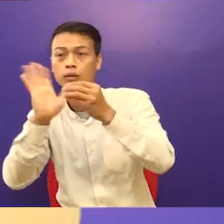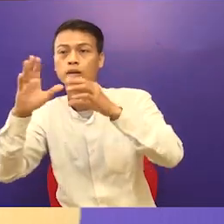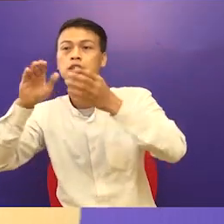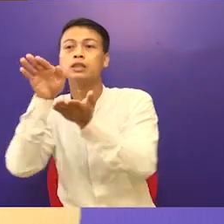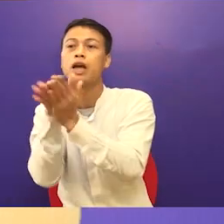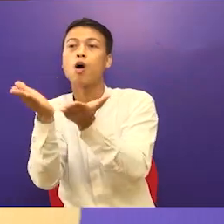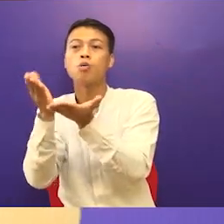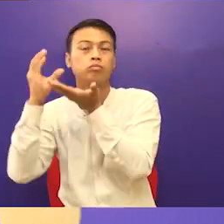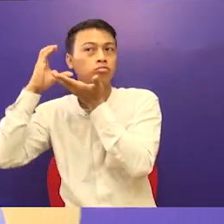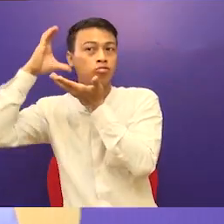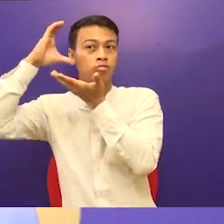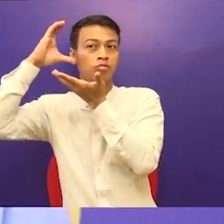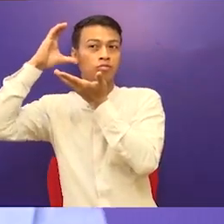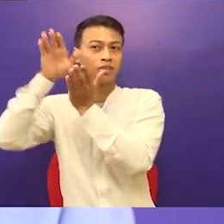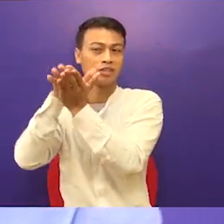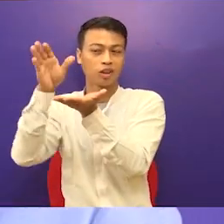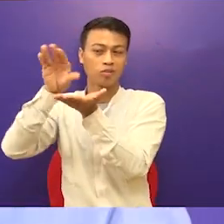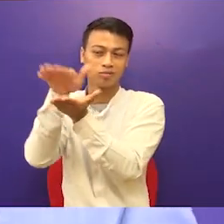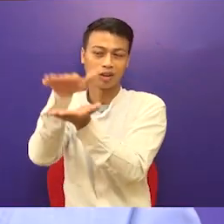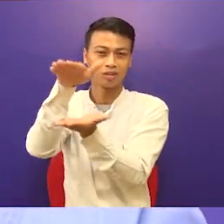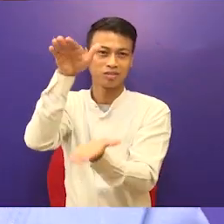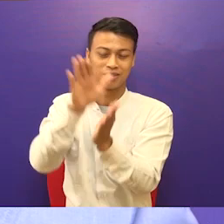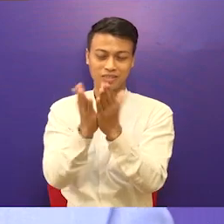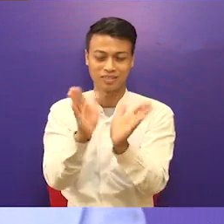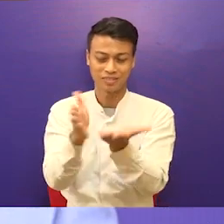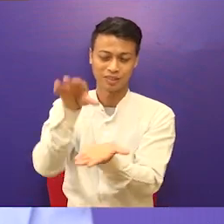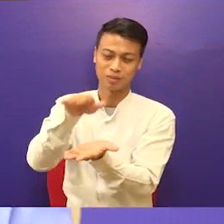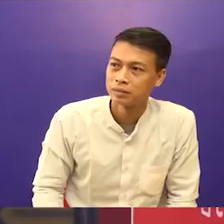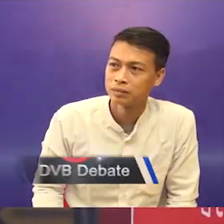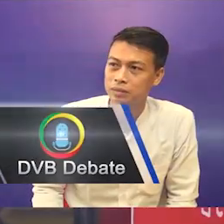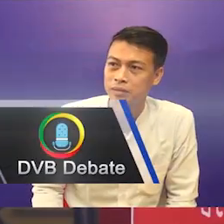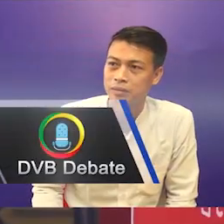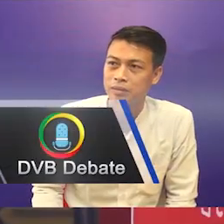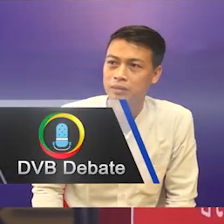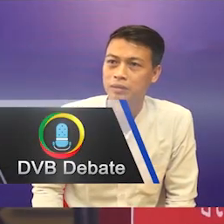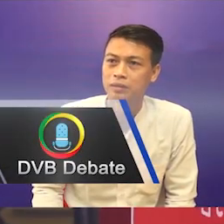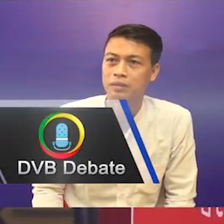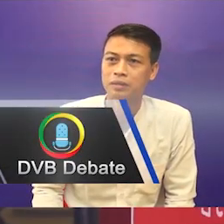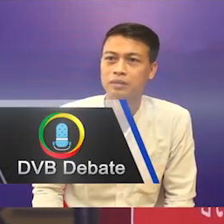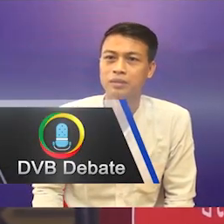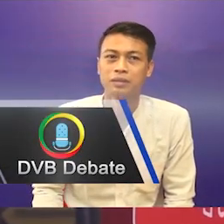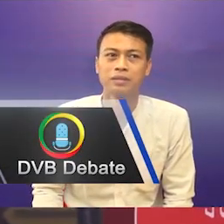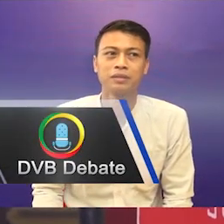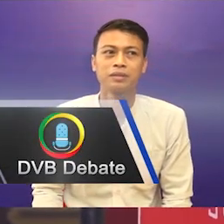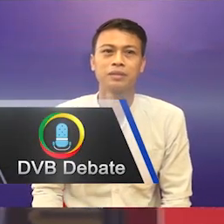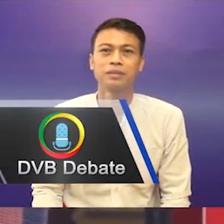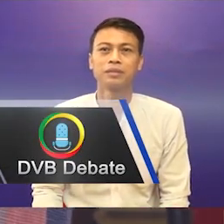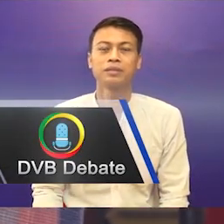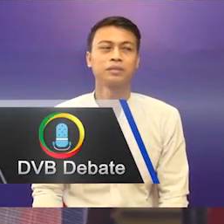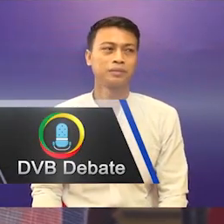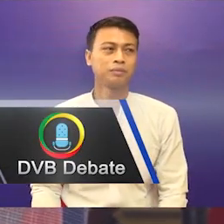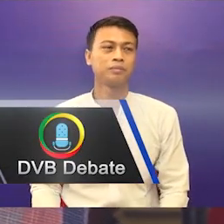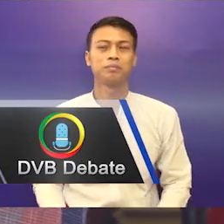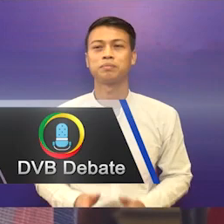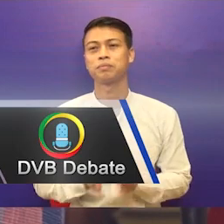တယ်လို့ပဲကျမပြောချင်ပါတယ်ရှင ်ဟုတ်ကဲ့ကျေးဇူးတင်ပါတယ်ဆရာကာတွန်းဆရာလည်းကျွန်တော်ပေးချင်ပါတယ ်လူနှစ်ယောက်ရက်နေတယ်ပေါ့နော်အဲ့ဒါလေးဆွဲထားတယ်တယောက်က